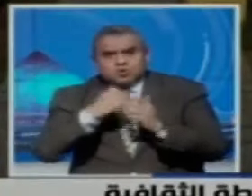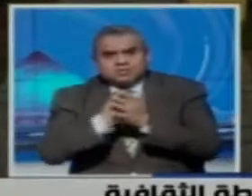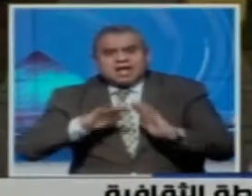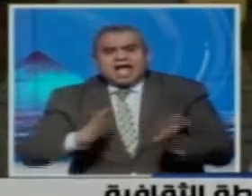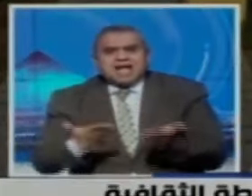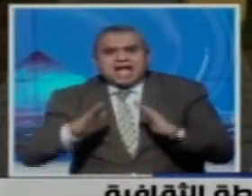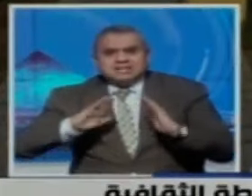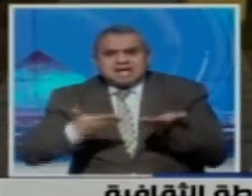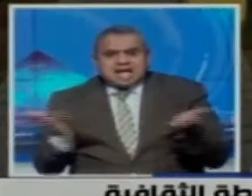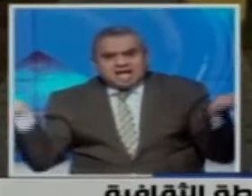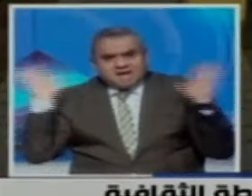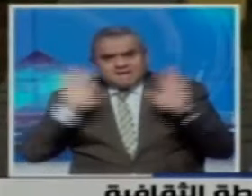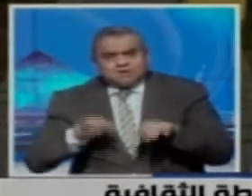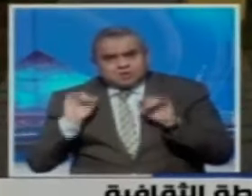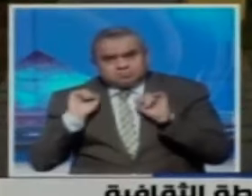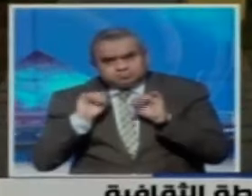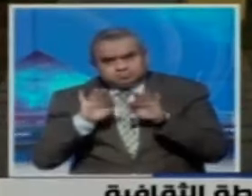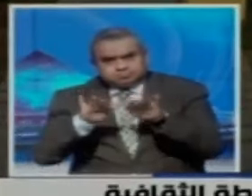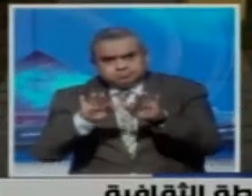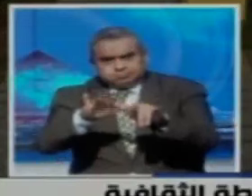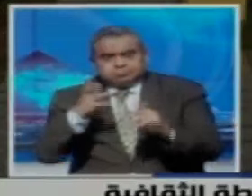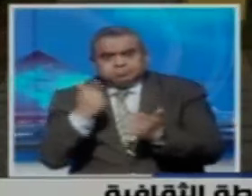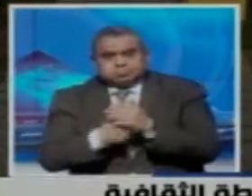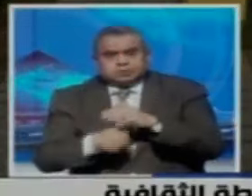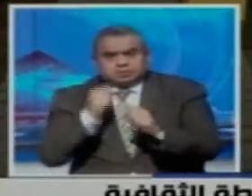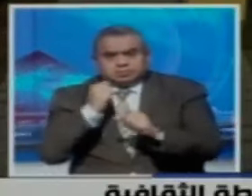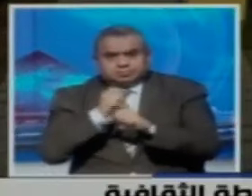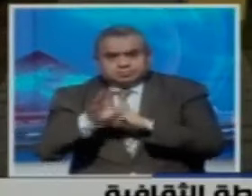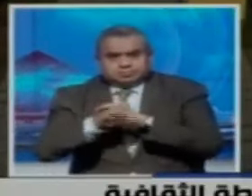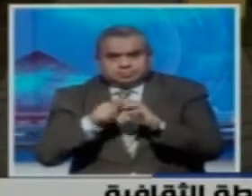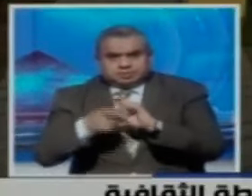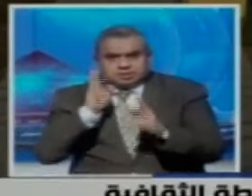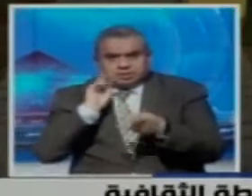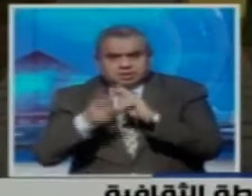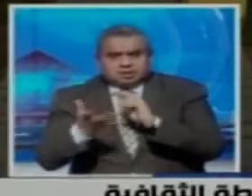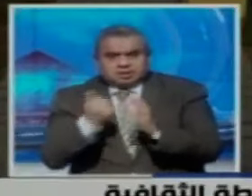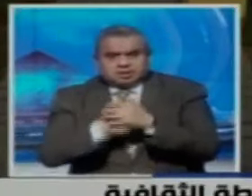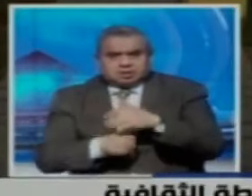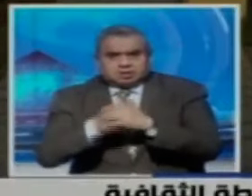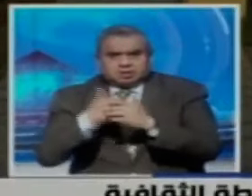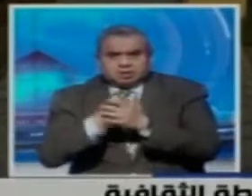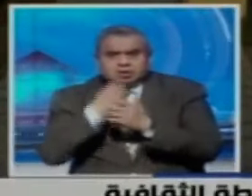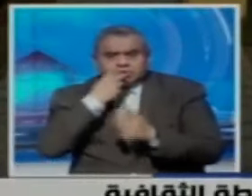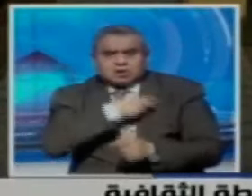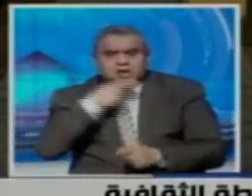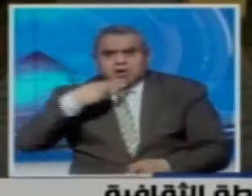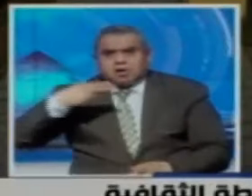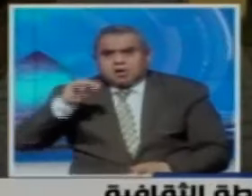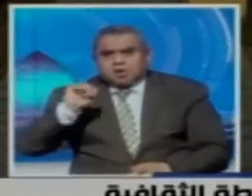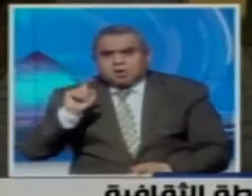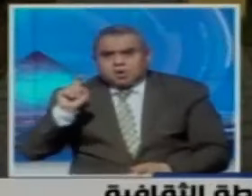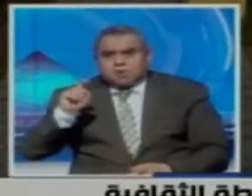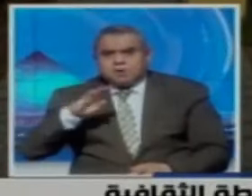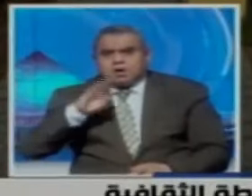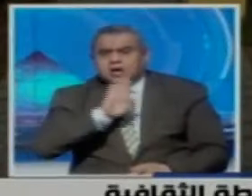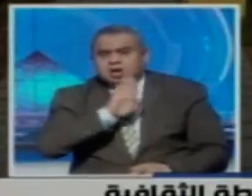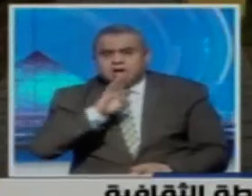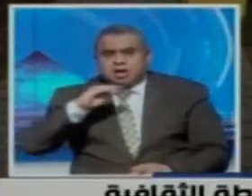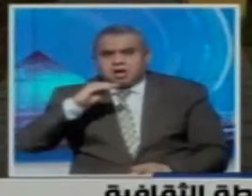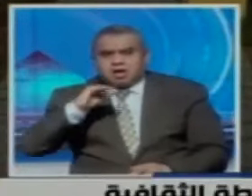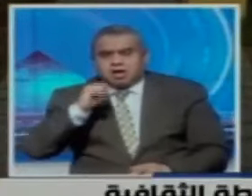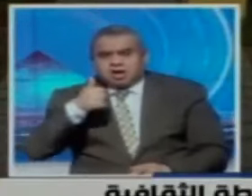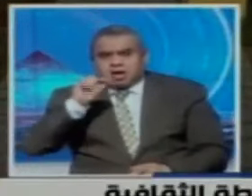الحفلات والسهرات الفنية. يمكن غدا بإذن الله سوف يكون هناك حفلة للموسيقار الكبير عمر خيرت، وهناك حالة من